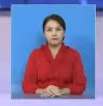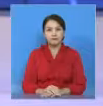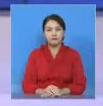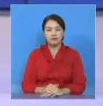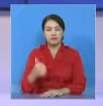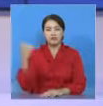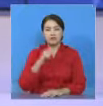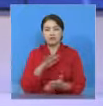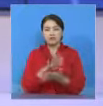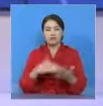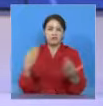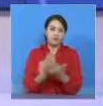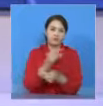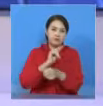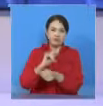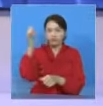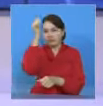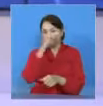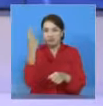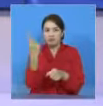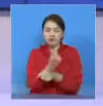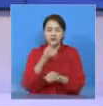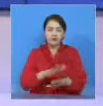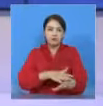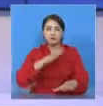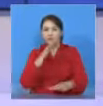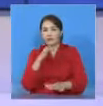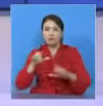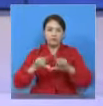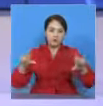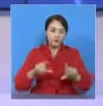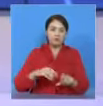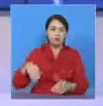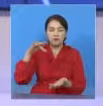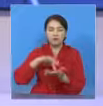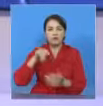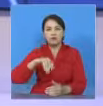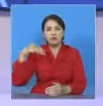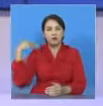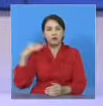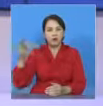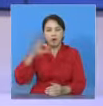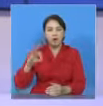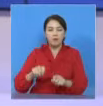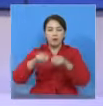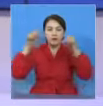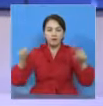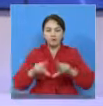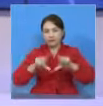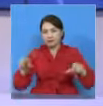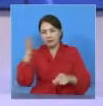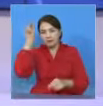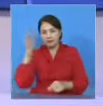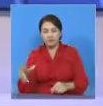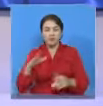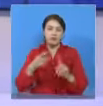Уже неделю длится новый учебный год. Впервые за долгое время школы города и области открыли свои двери для учеников. Как известно, в самый